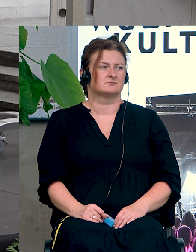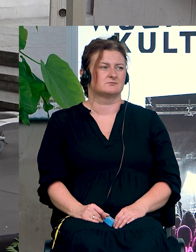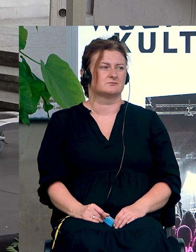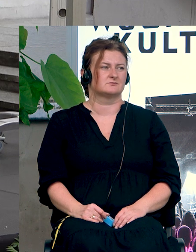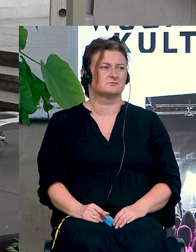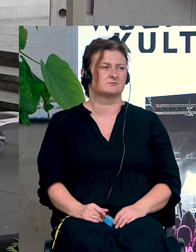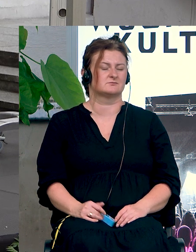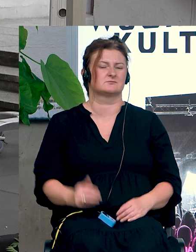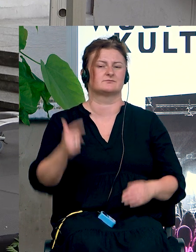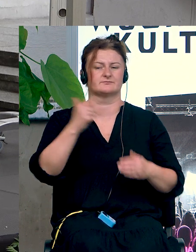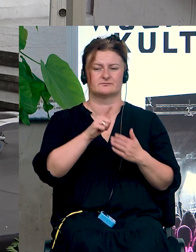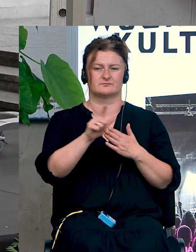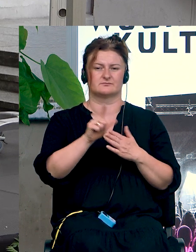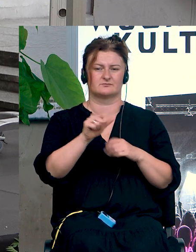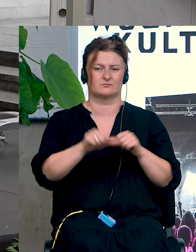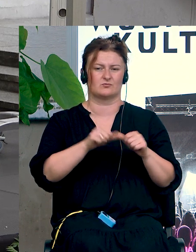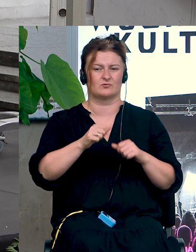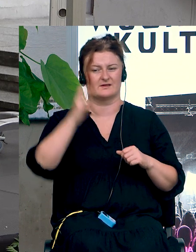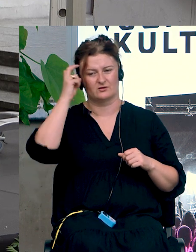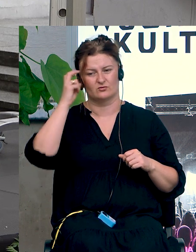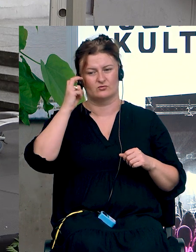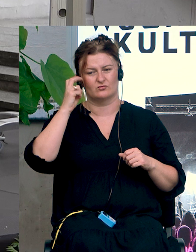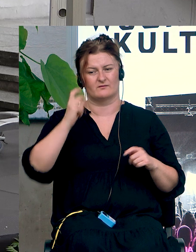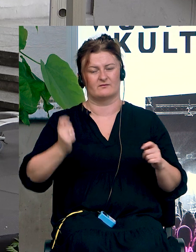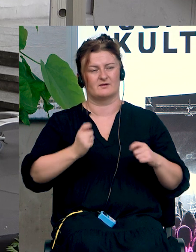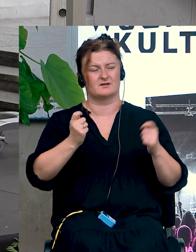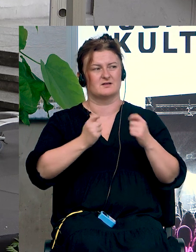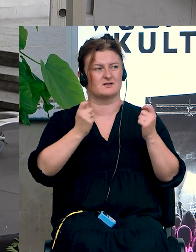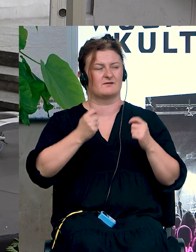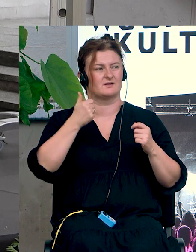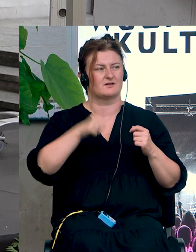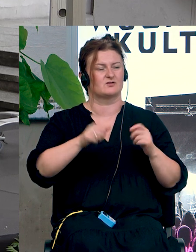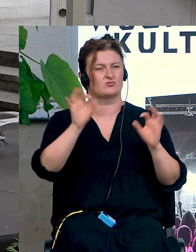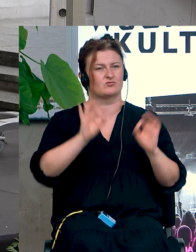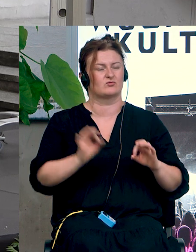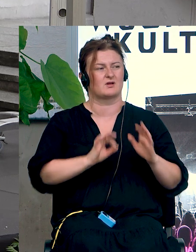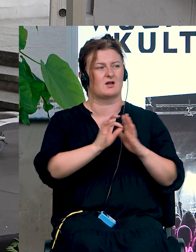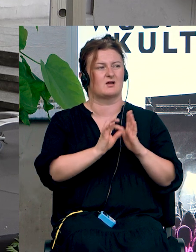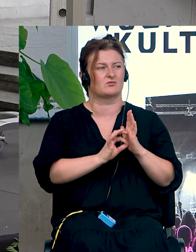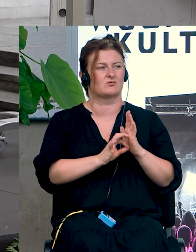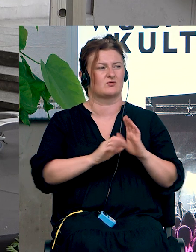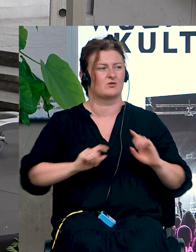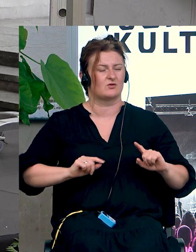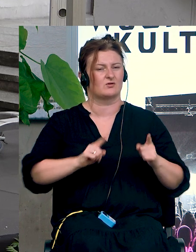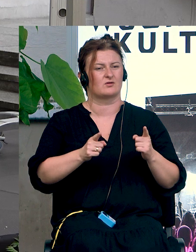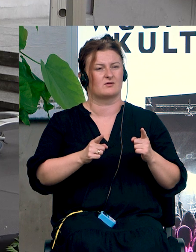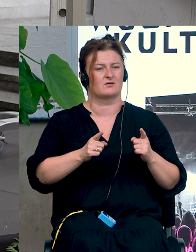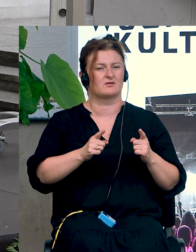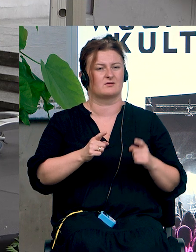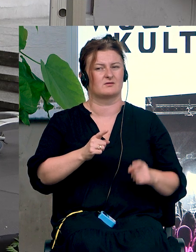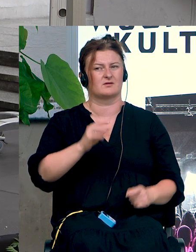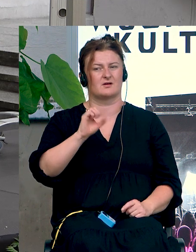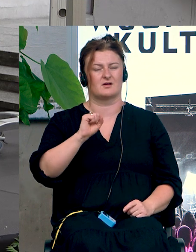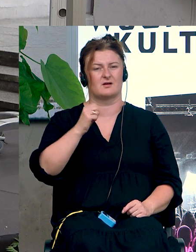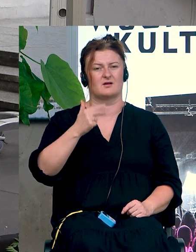У 2012 році в Києві на фестивалі «Тиждень штуки актуальної», зорганізований через Наталю Ворожбит і